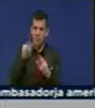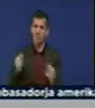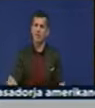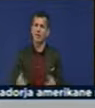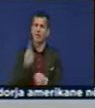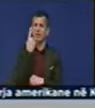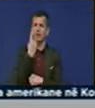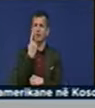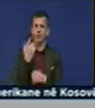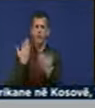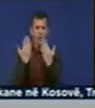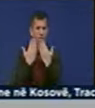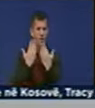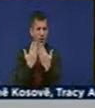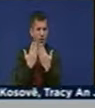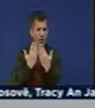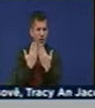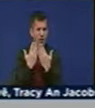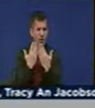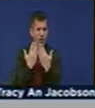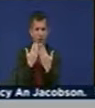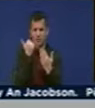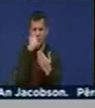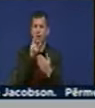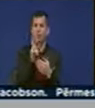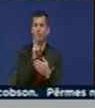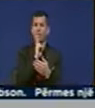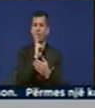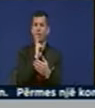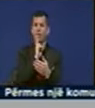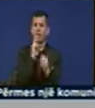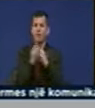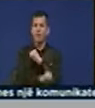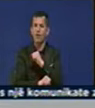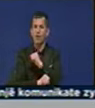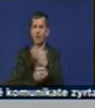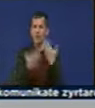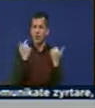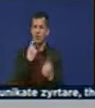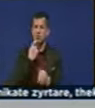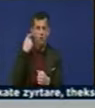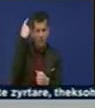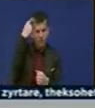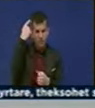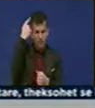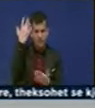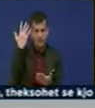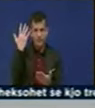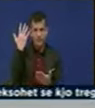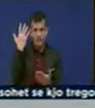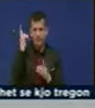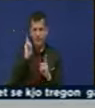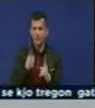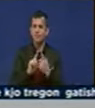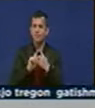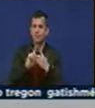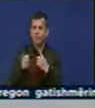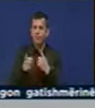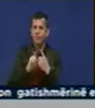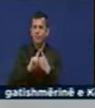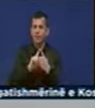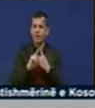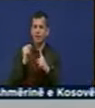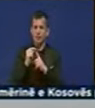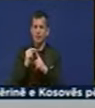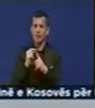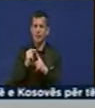të madhe të shkollimit, sepse kemi munges të universitetit të gjuhës Shqipe, ku duhet të udhtoj femra